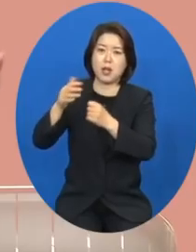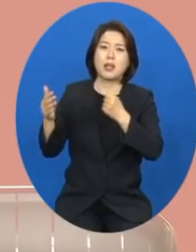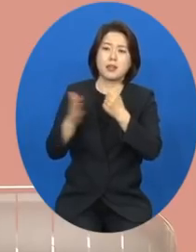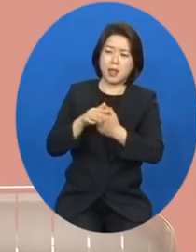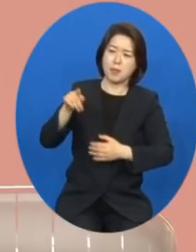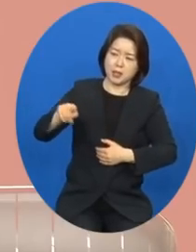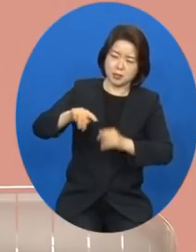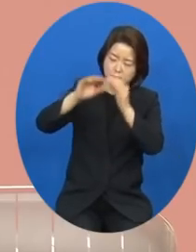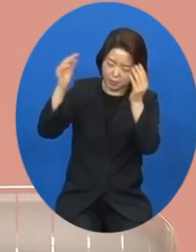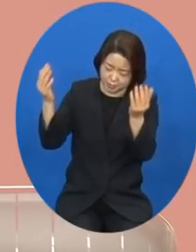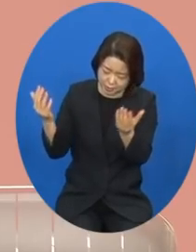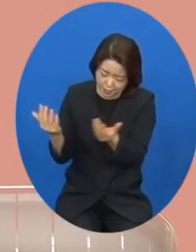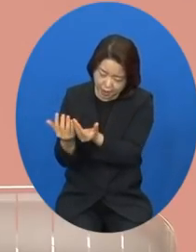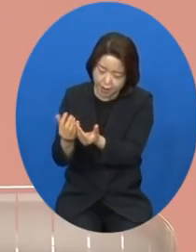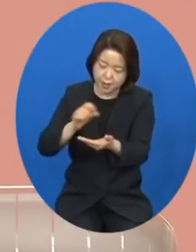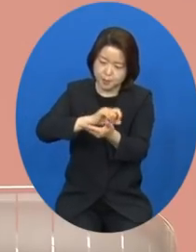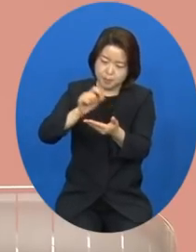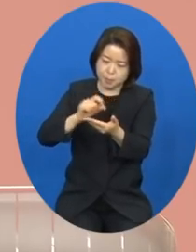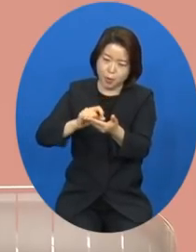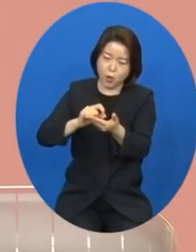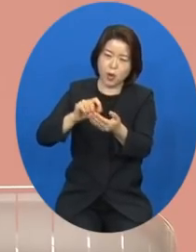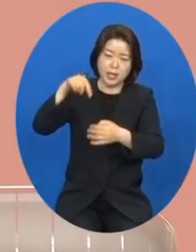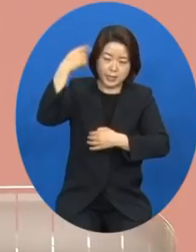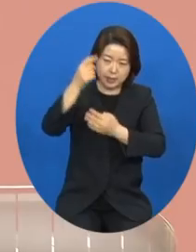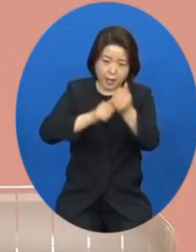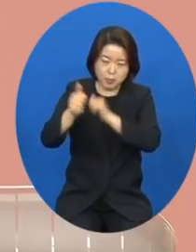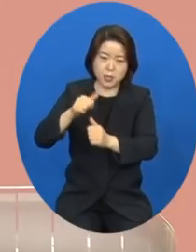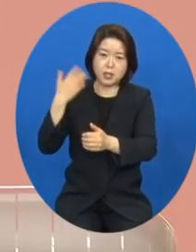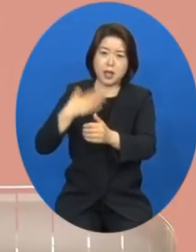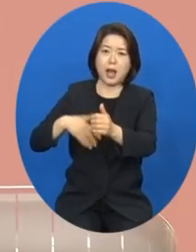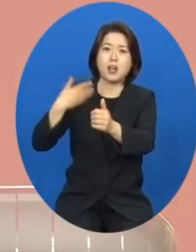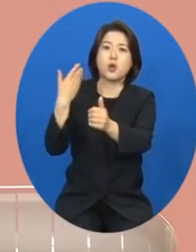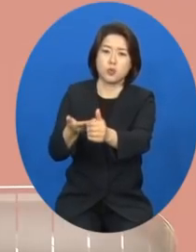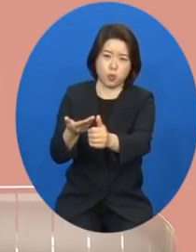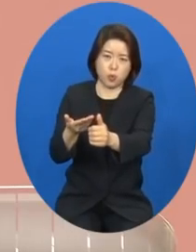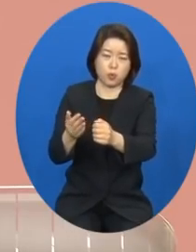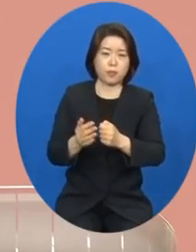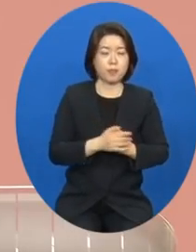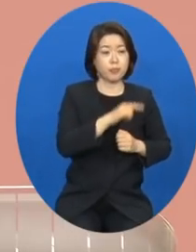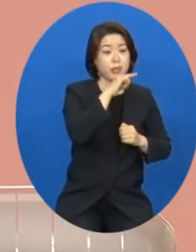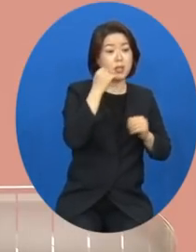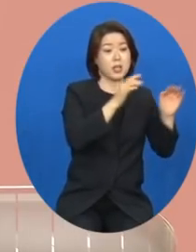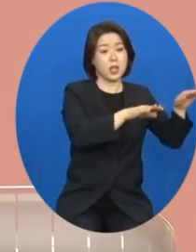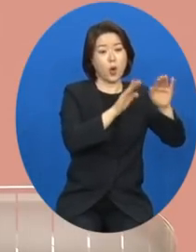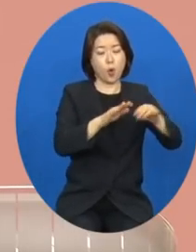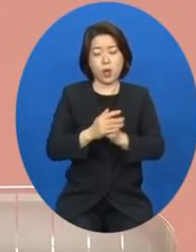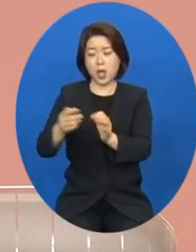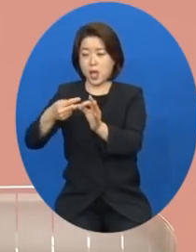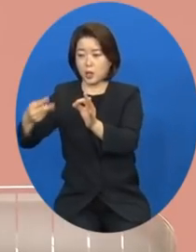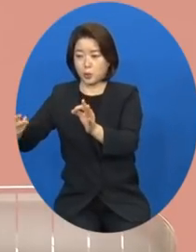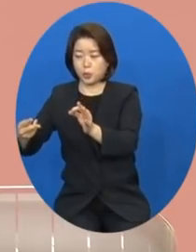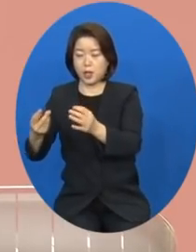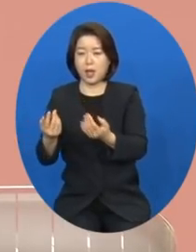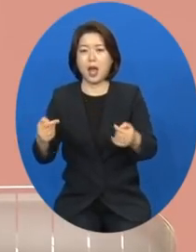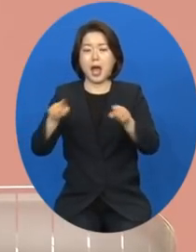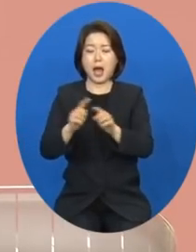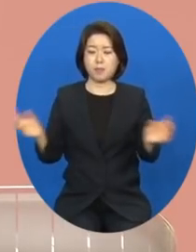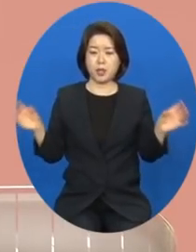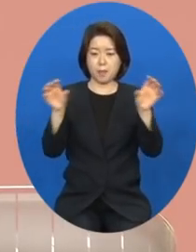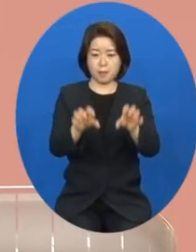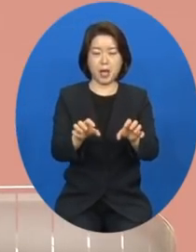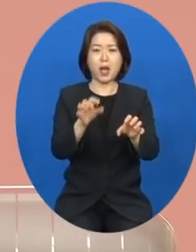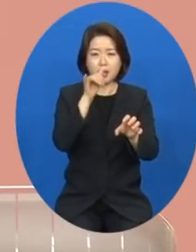다음 세대들에게 들려 주라 고 하나님은 이 홍예 와 요단강을 함께 말씀을 하셨던 겁니다